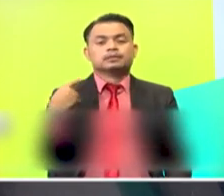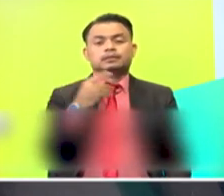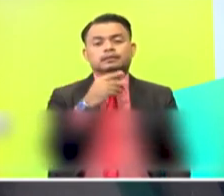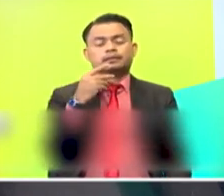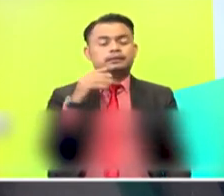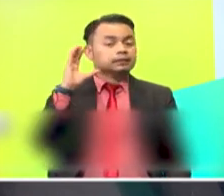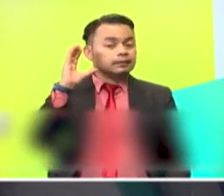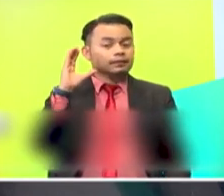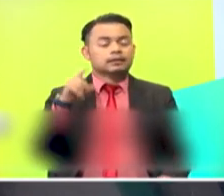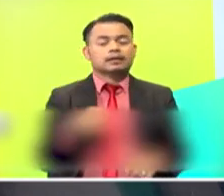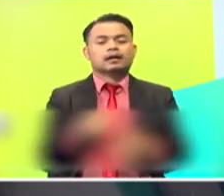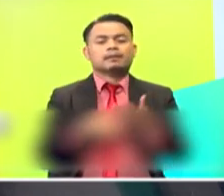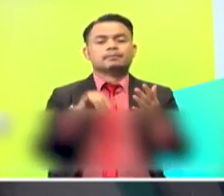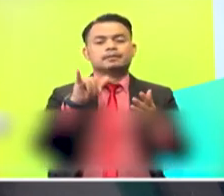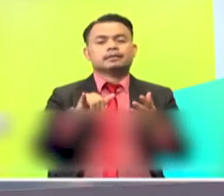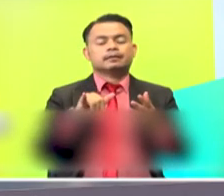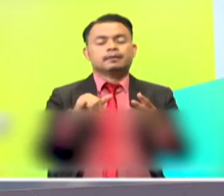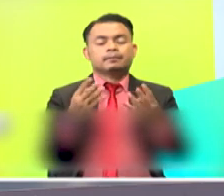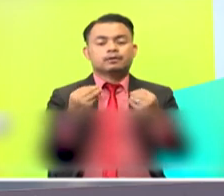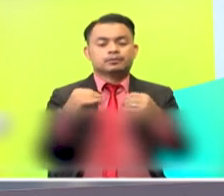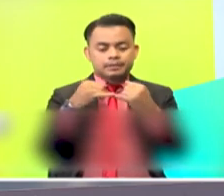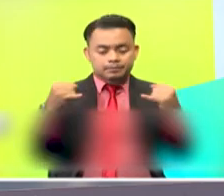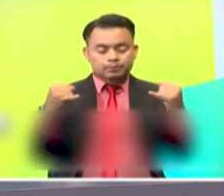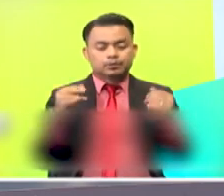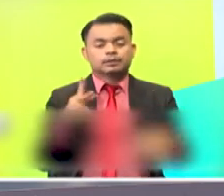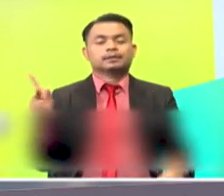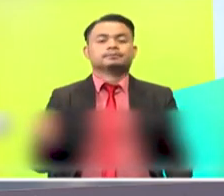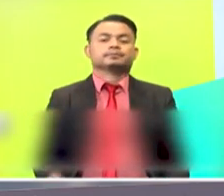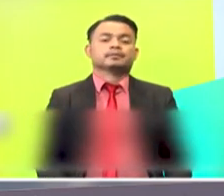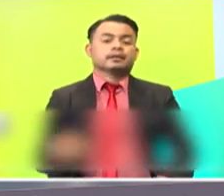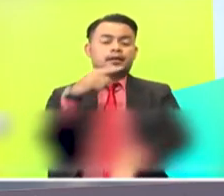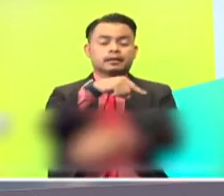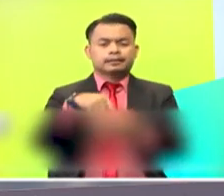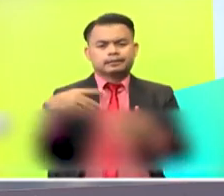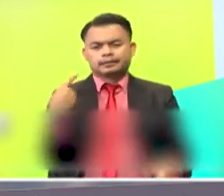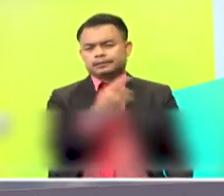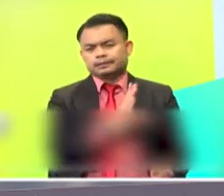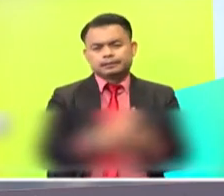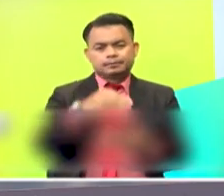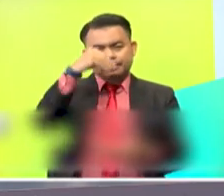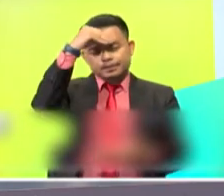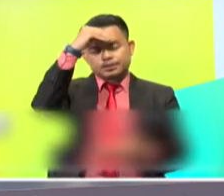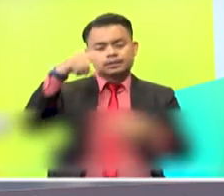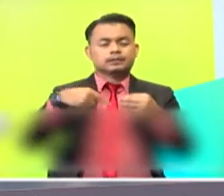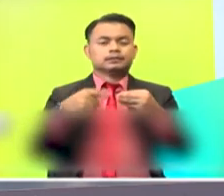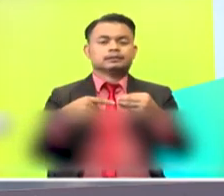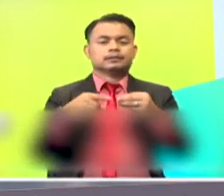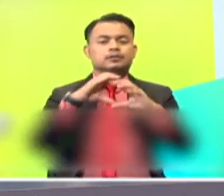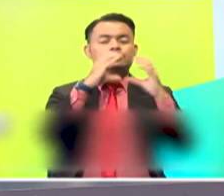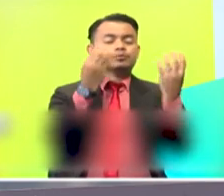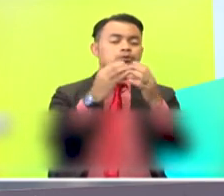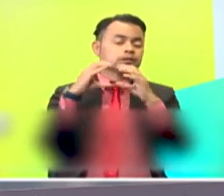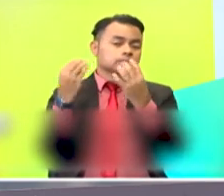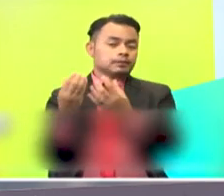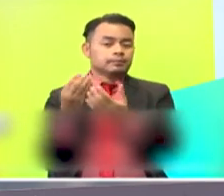dari Persiku silakan C oke Hari ini kita telah mempelajari tentang klasifikasi bahan makanan dan juga